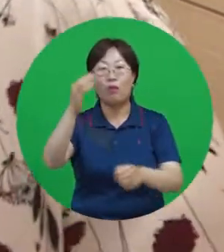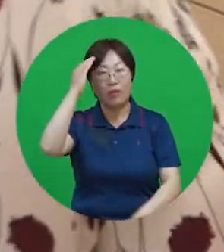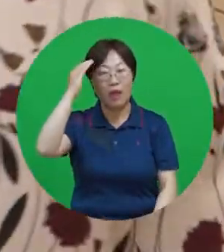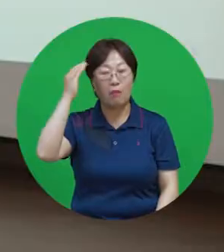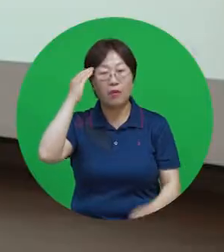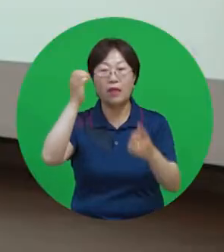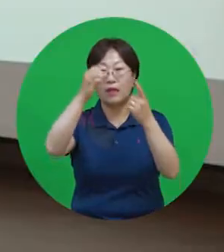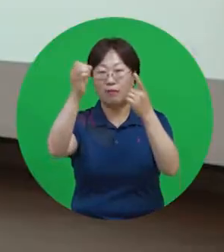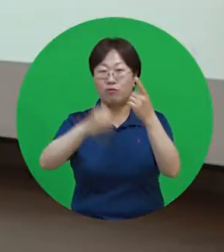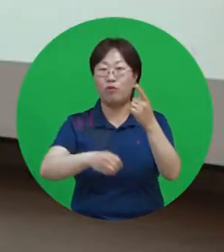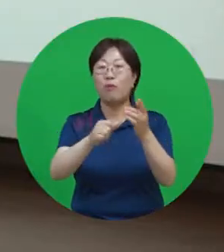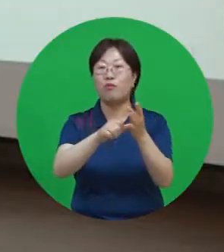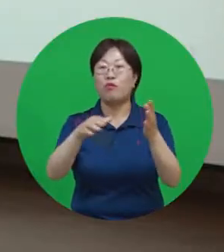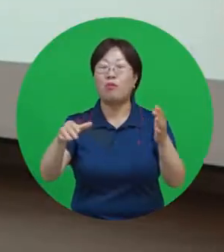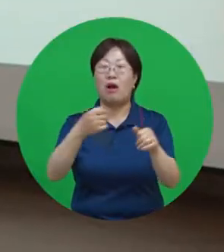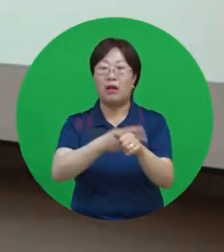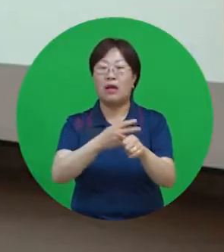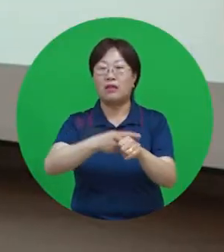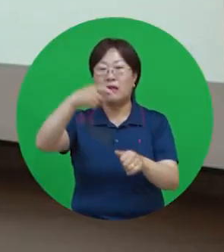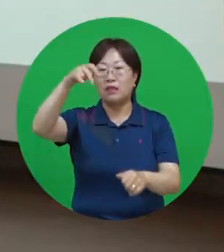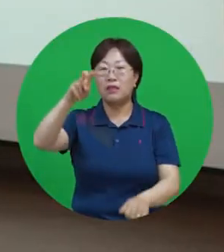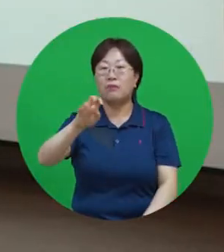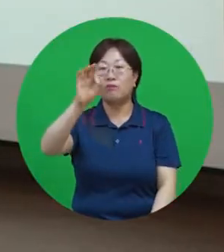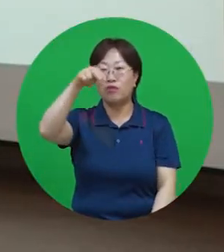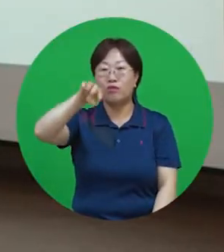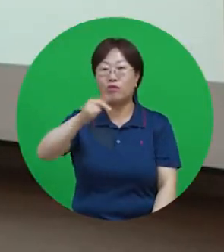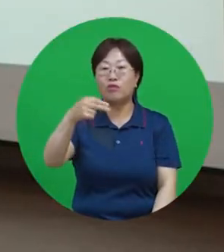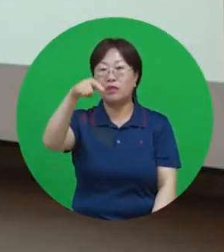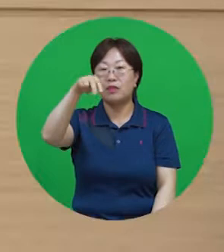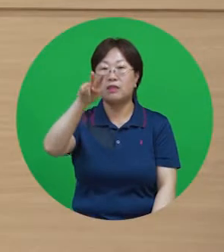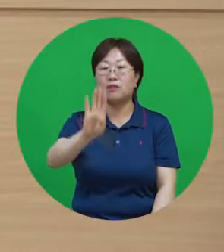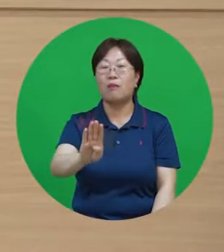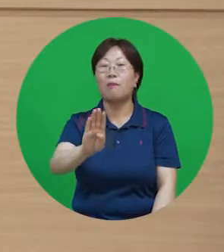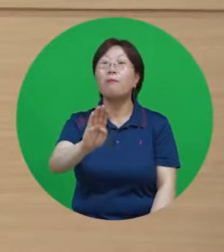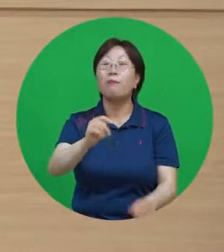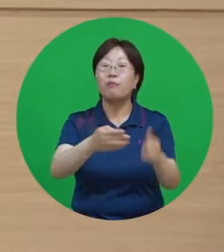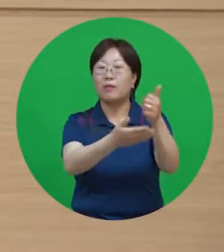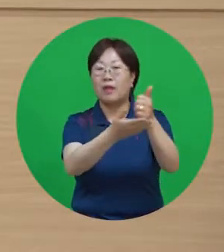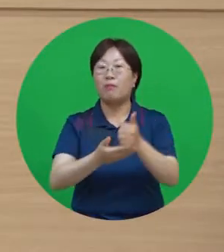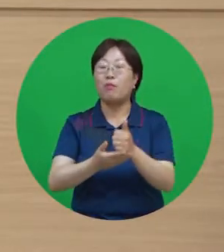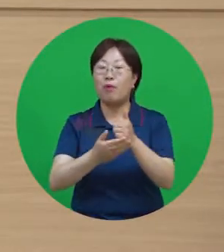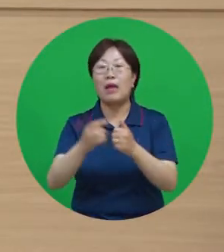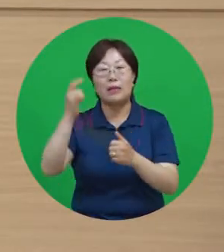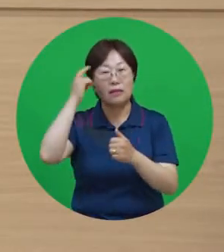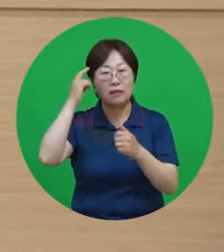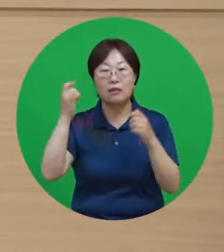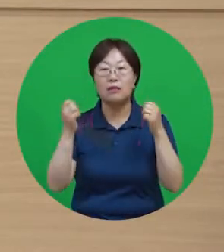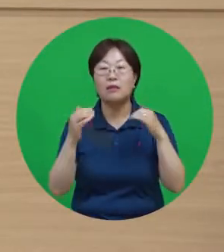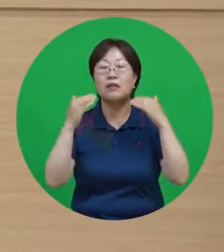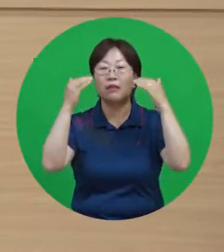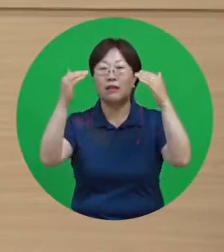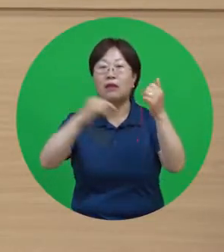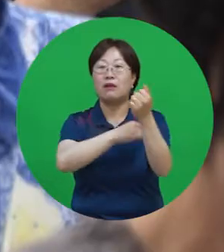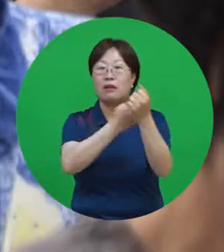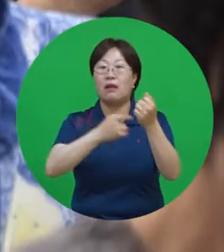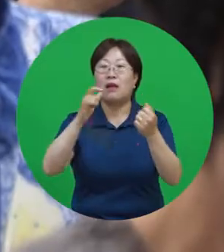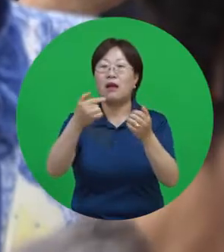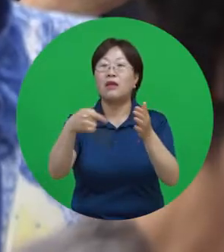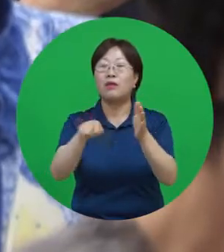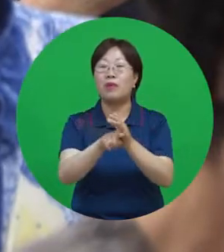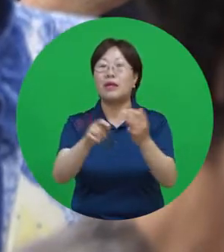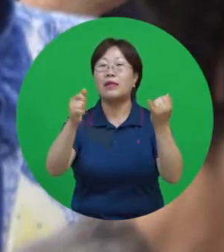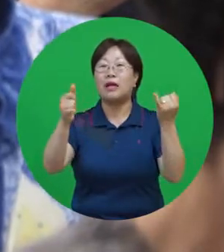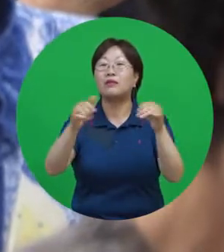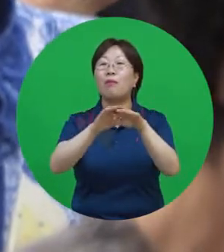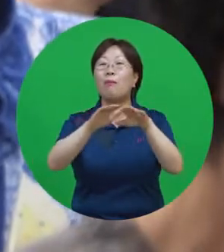대한민국 1% 면 강호 4 10 윤석 대표의 성인지 역량 강화를 통한